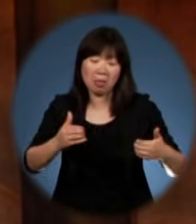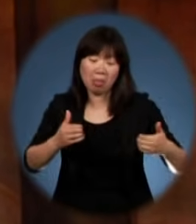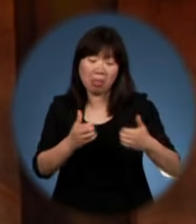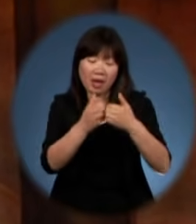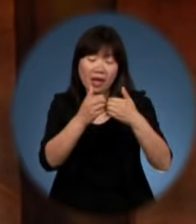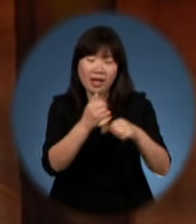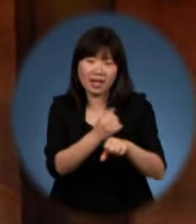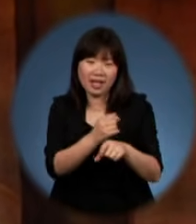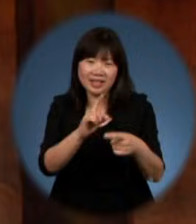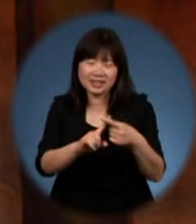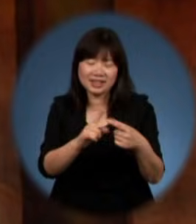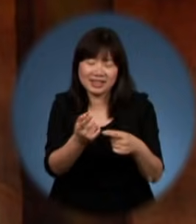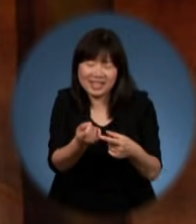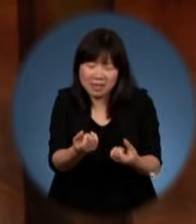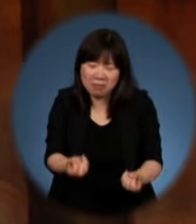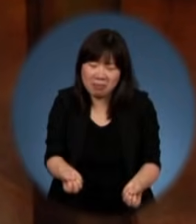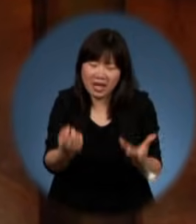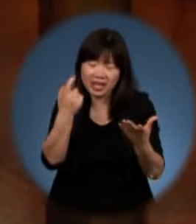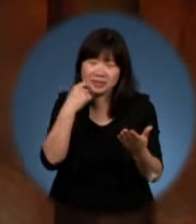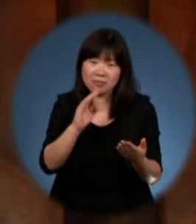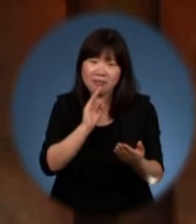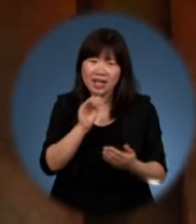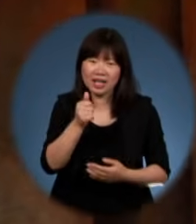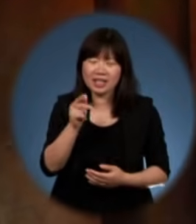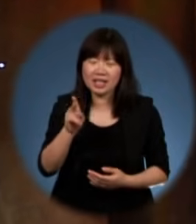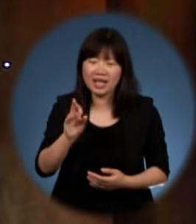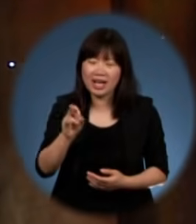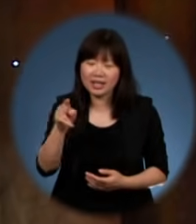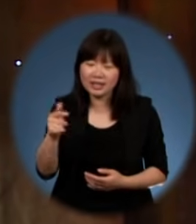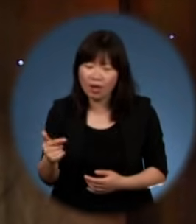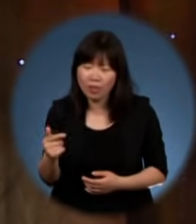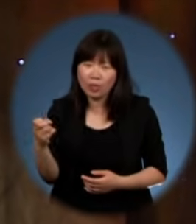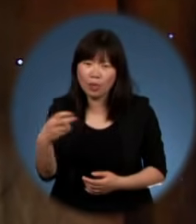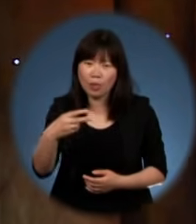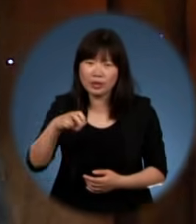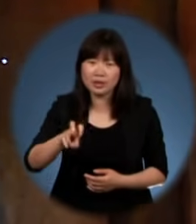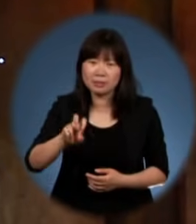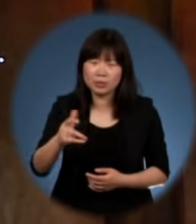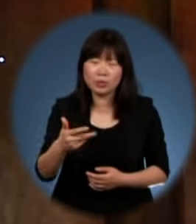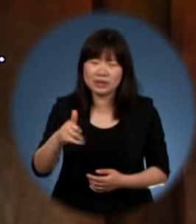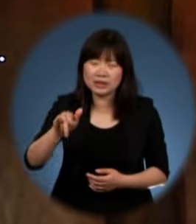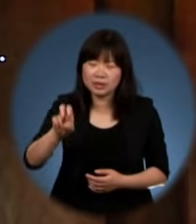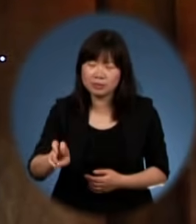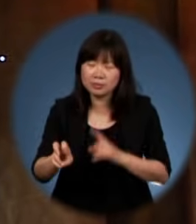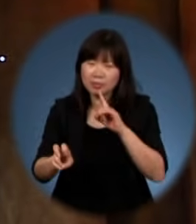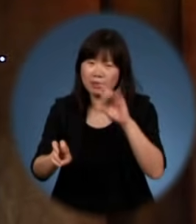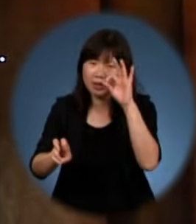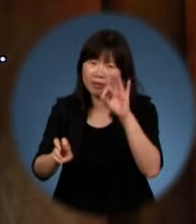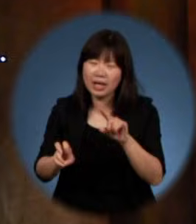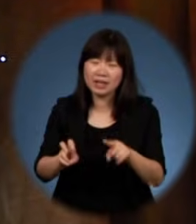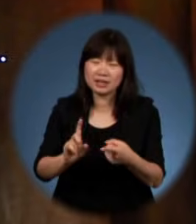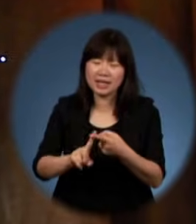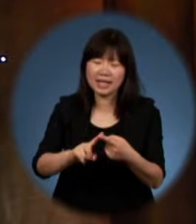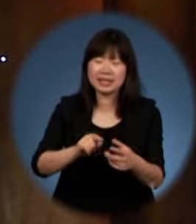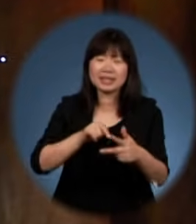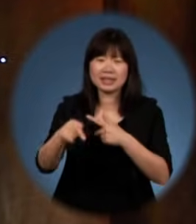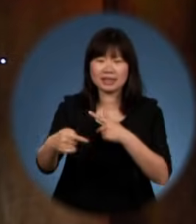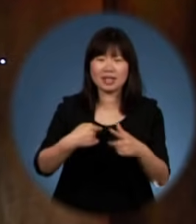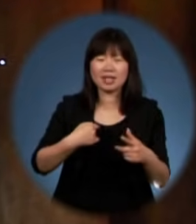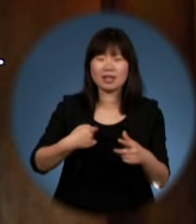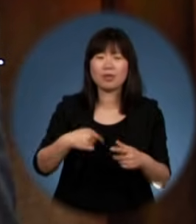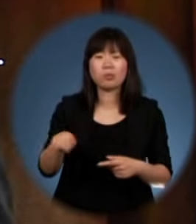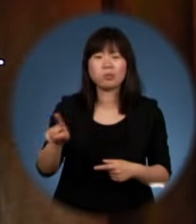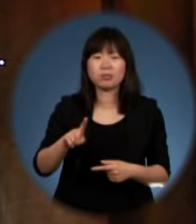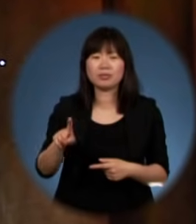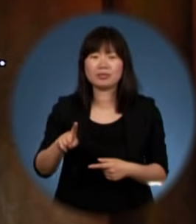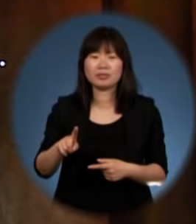파티 처럼 보입니다 이것을 향년 이라고 보았어요 심포지엄에 반대 그리스 사람들의 2 향년 에 대한 이해를 로우